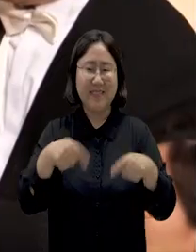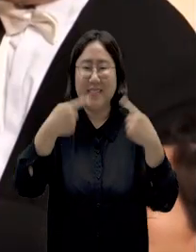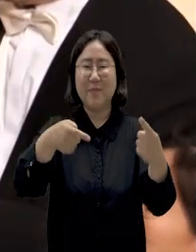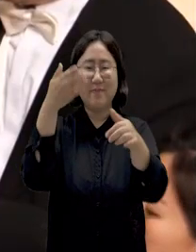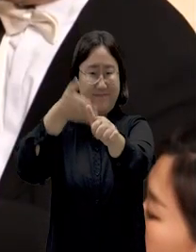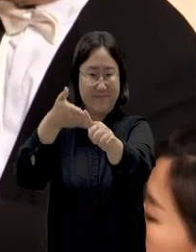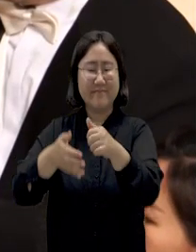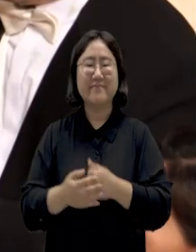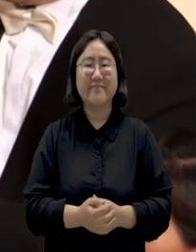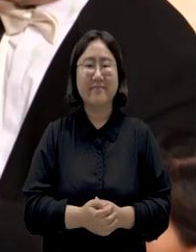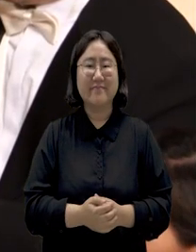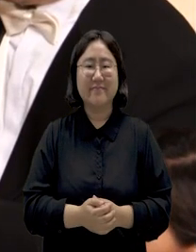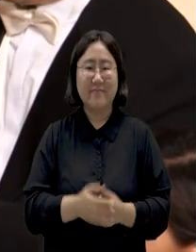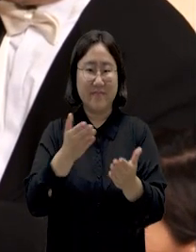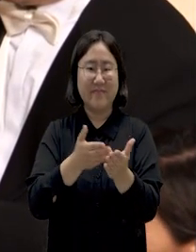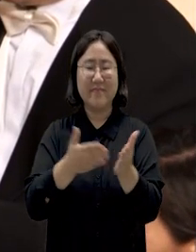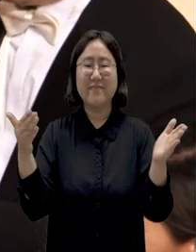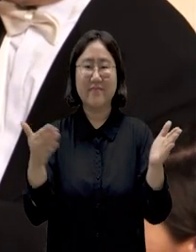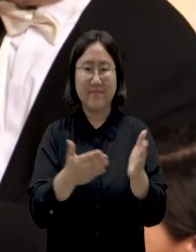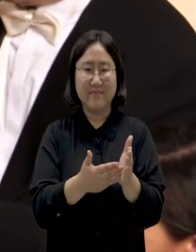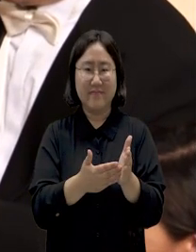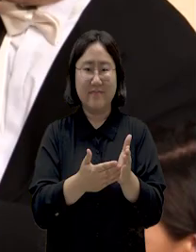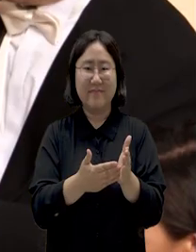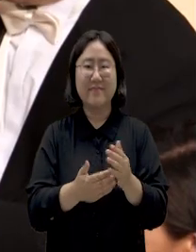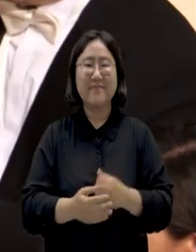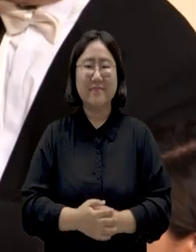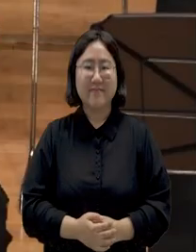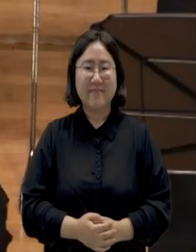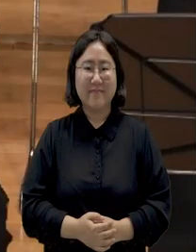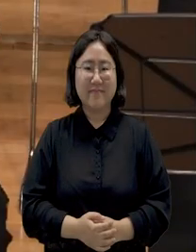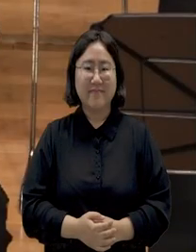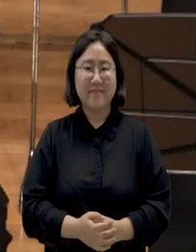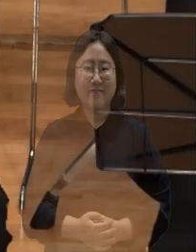많은 참여 바랍니다. 지금까지 서귀포시에서 전해드렸습니다.